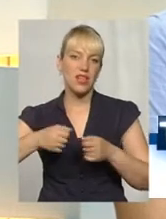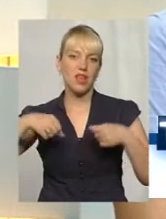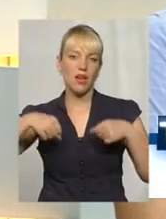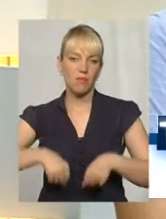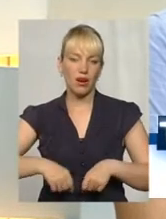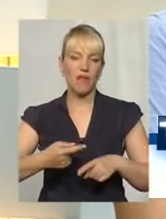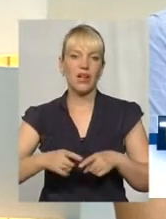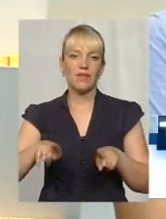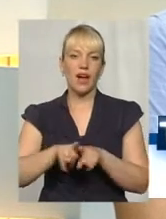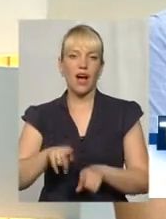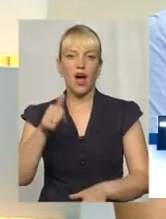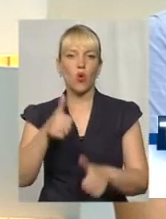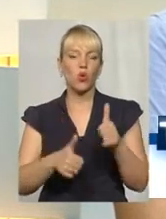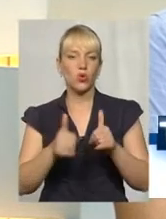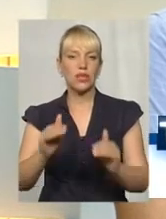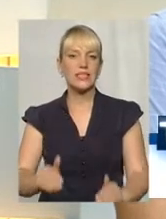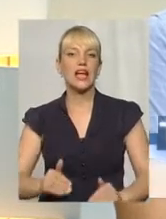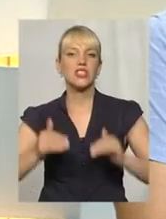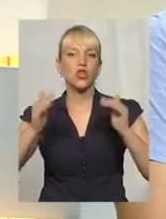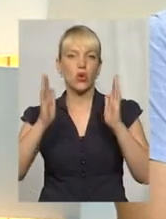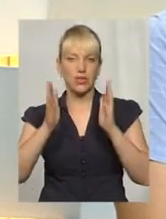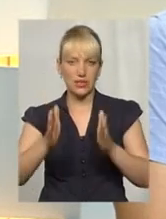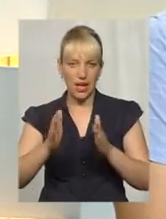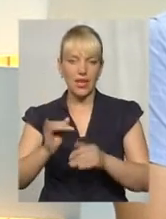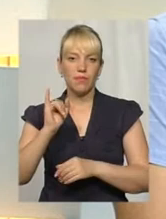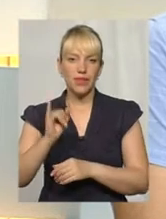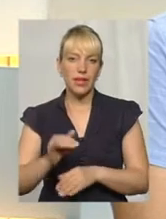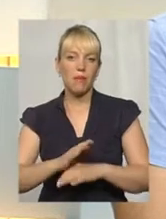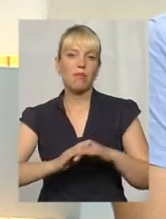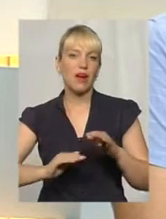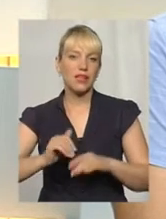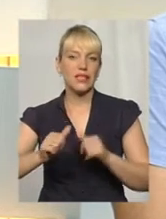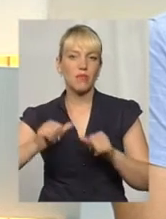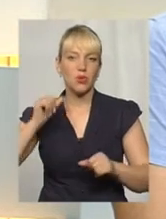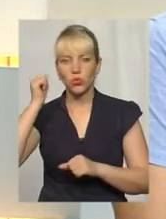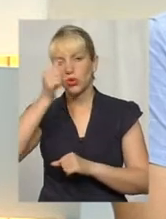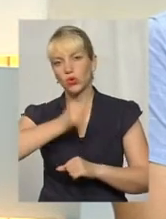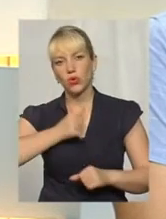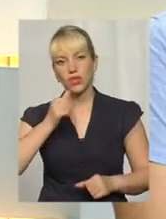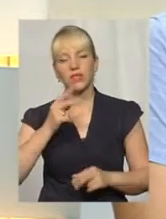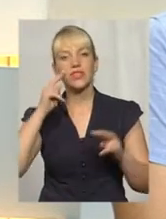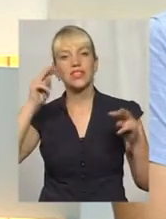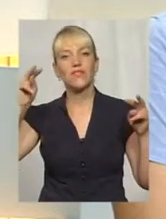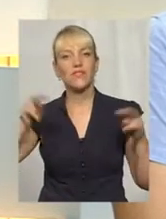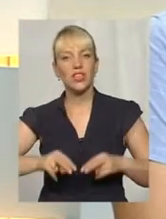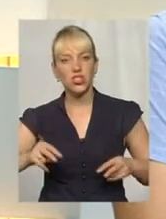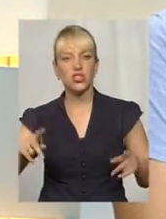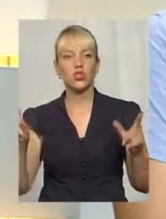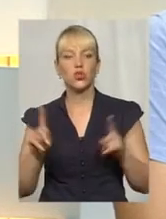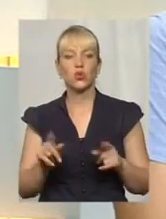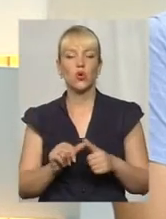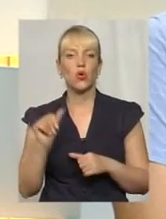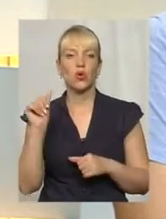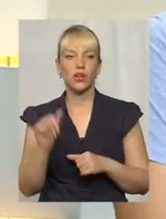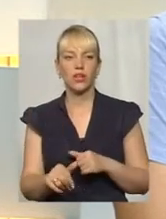конкуренція зросте, причому практика минулих років якраз і свідчить, що крім,